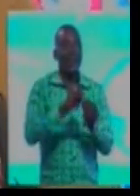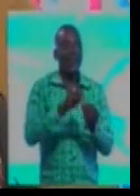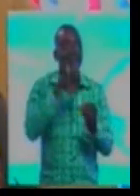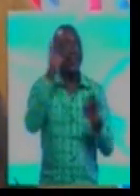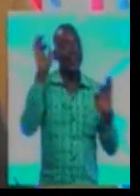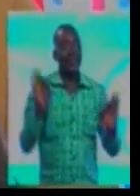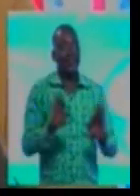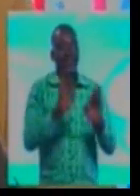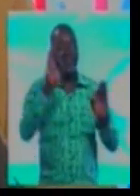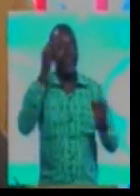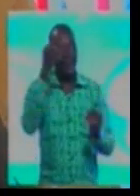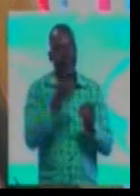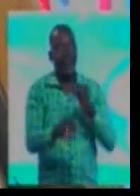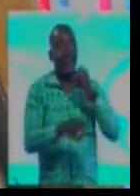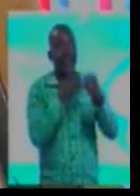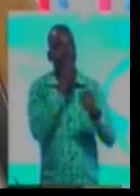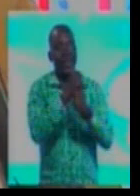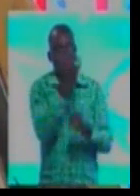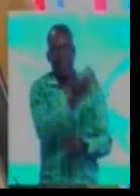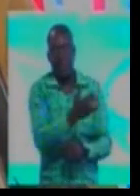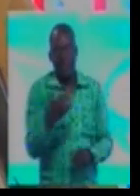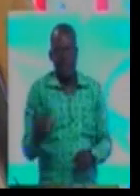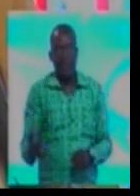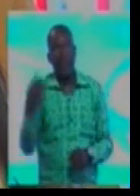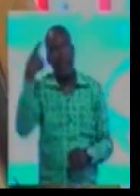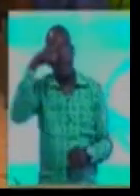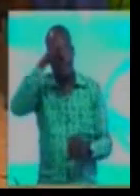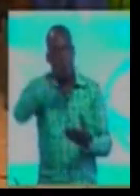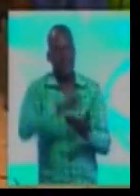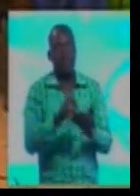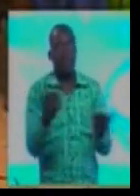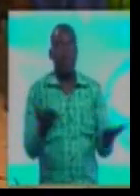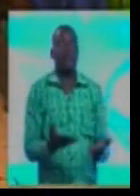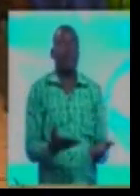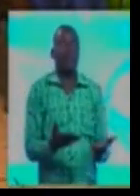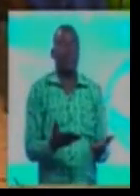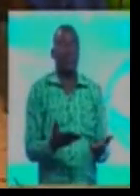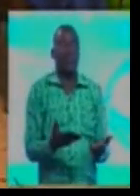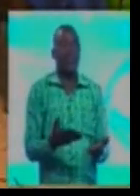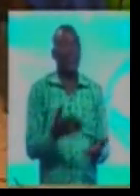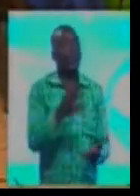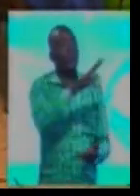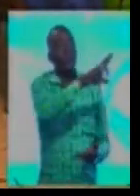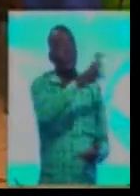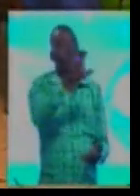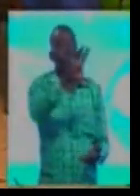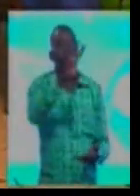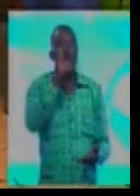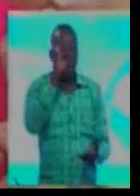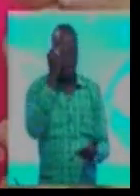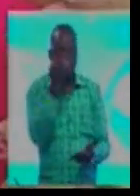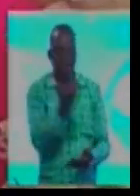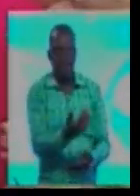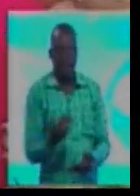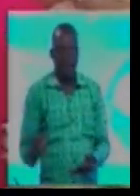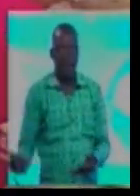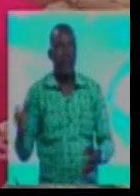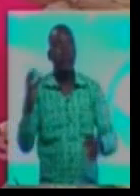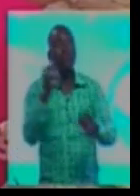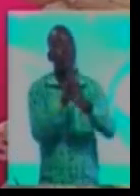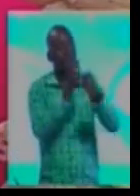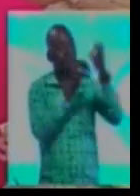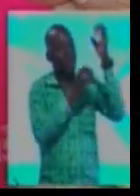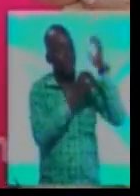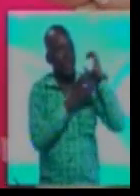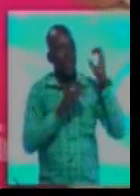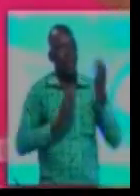fin d'année pour ces enfants qui sont au sein de notre structure. Environ 350 enfants sont actuellement pris en charge